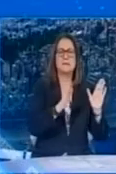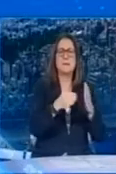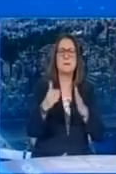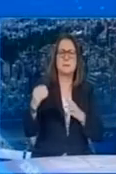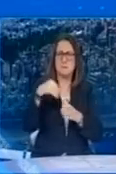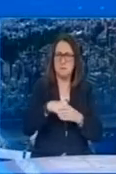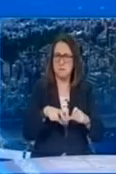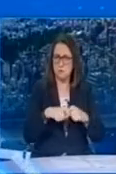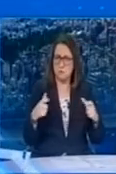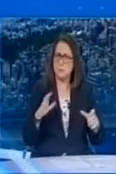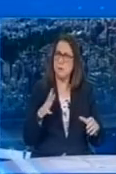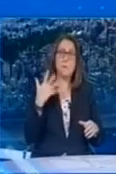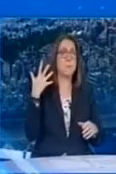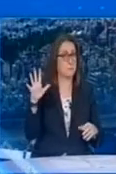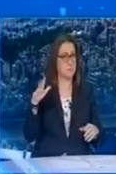Έρχομαι τώρα στην οικονομία.